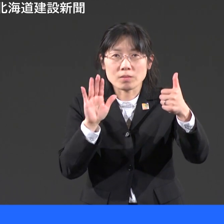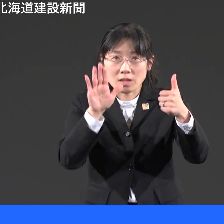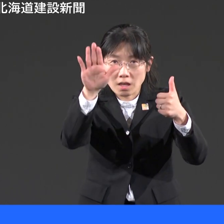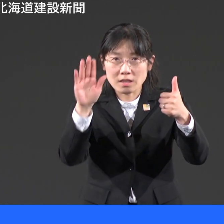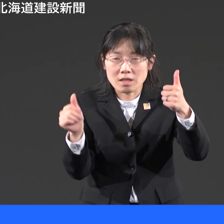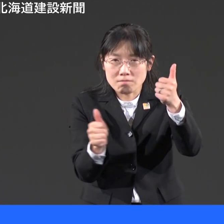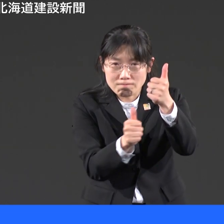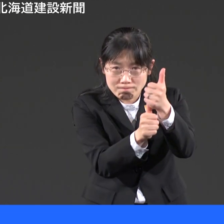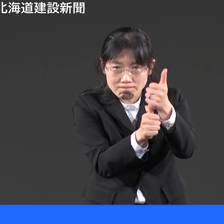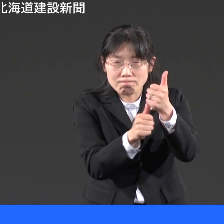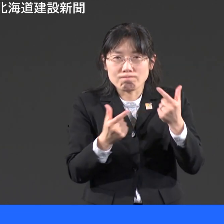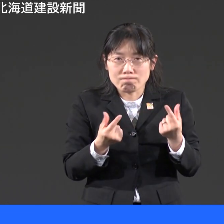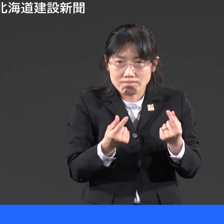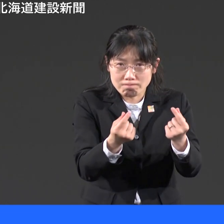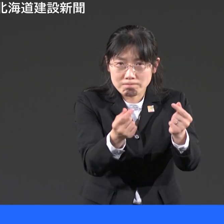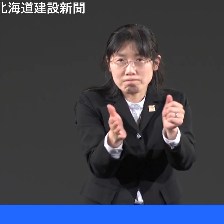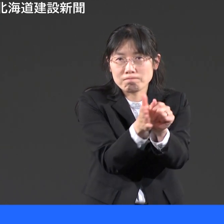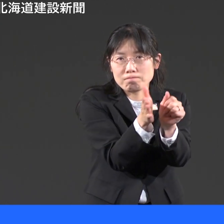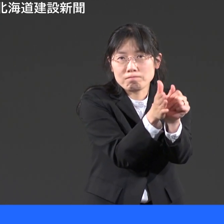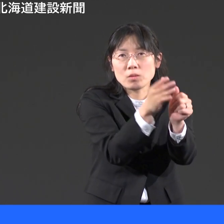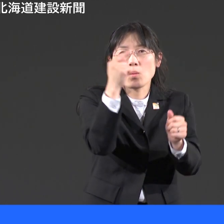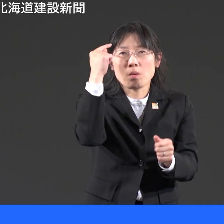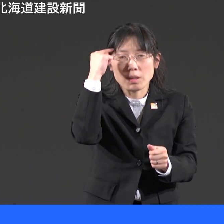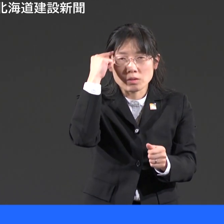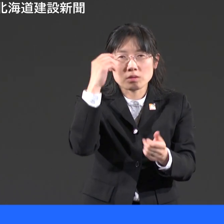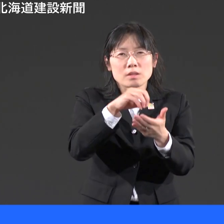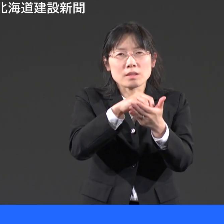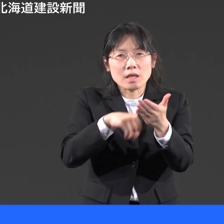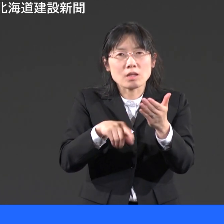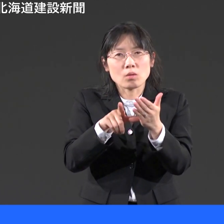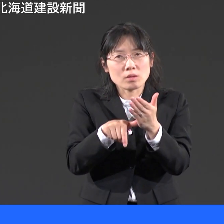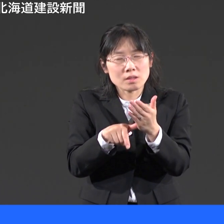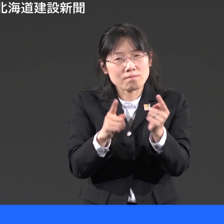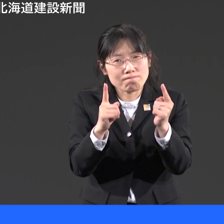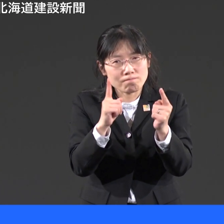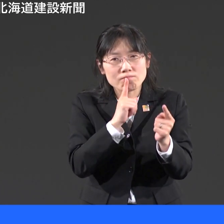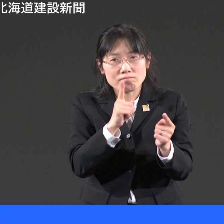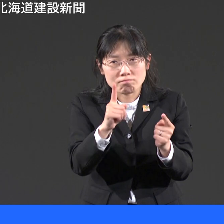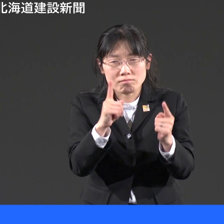けれども、退任にあたって市長から一言あればお願いします。 はい、